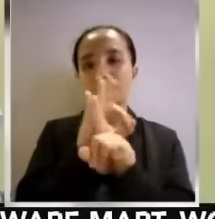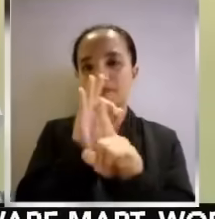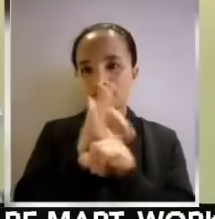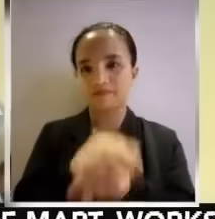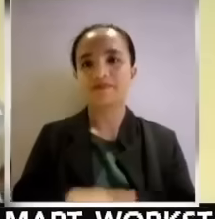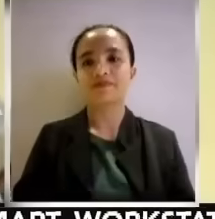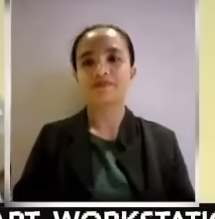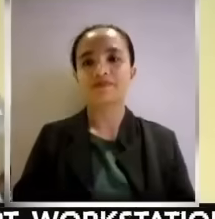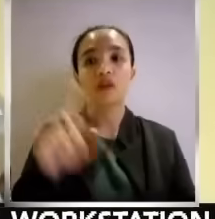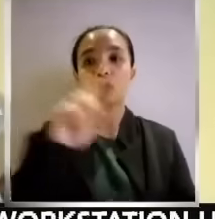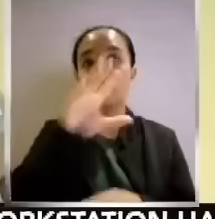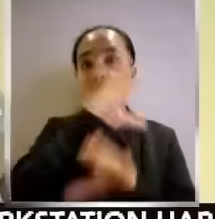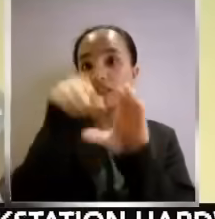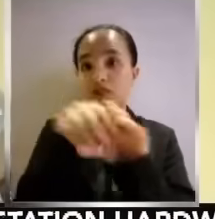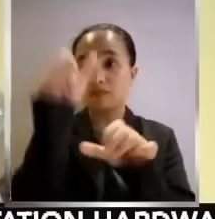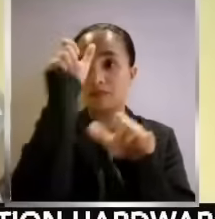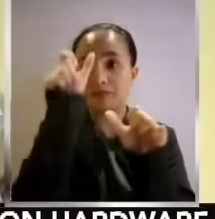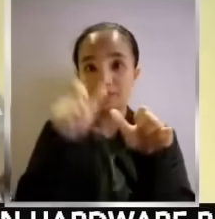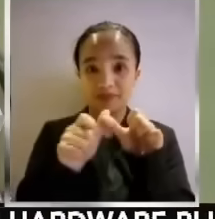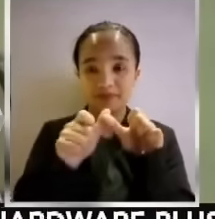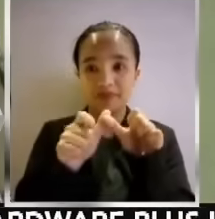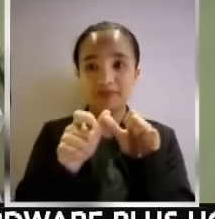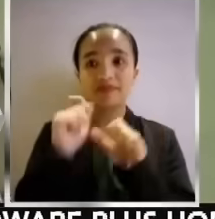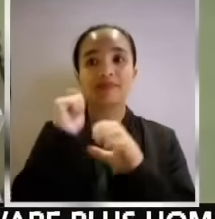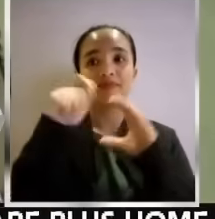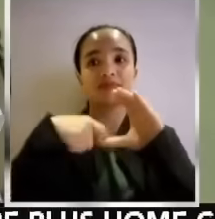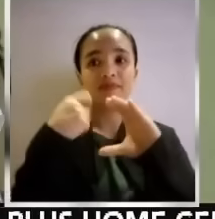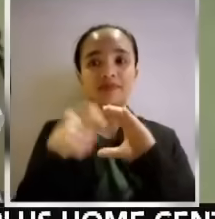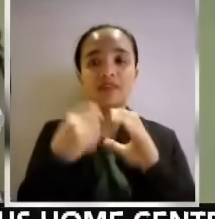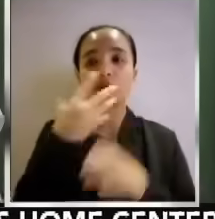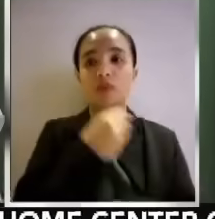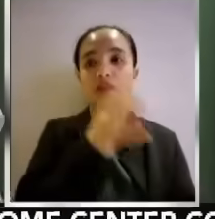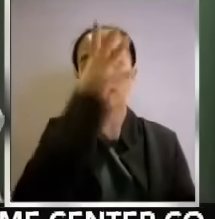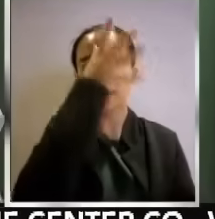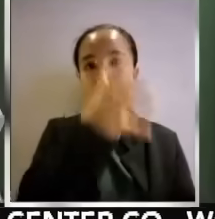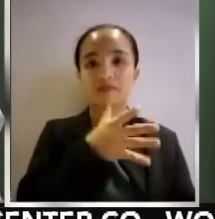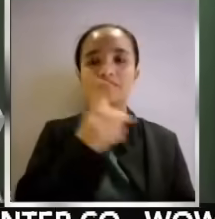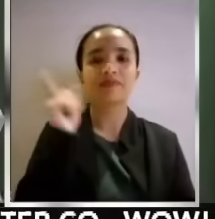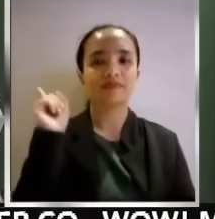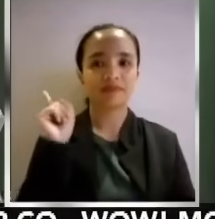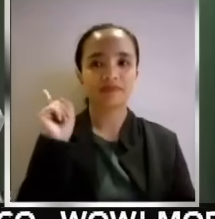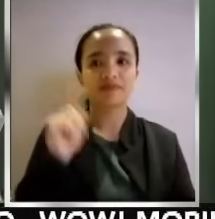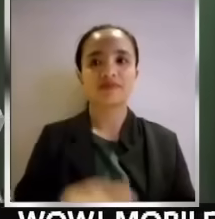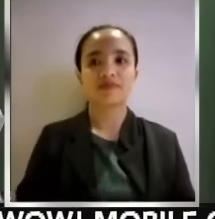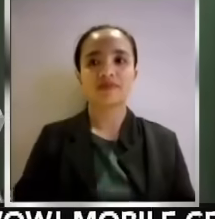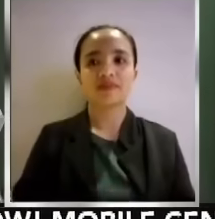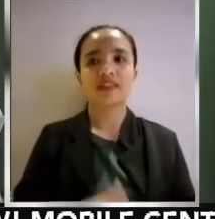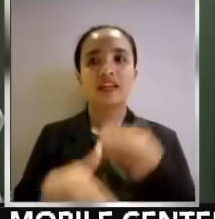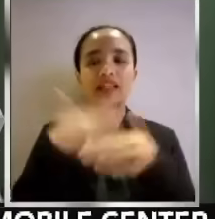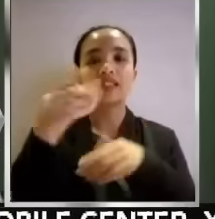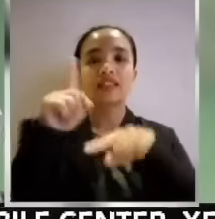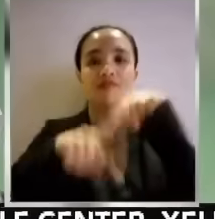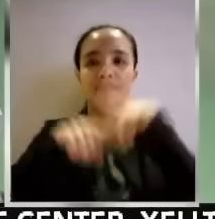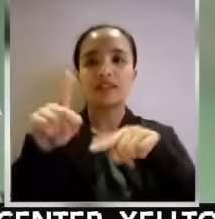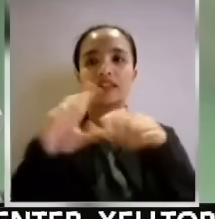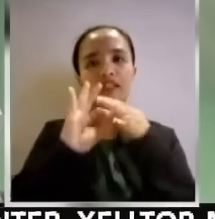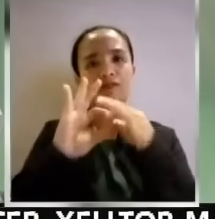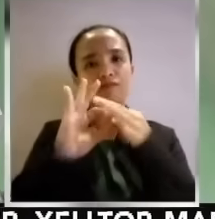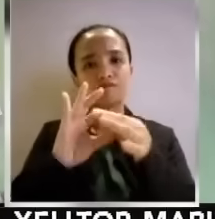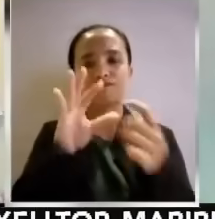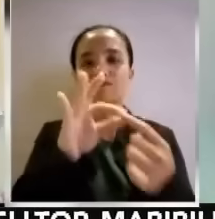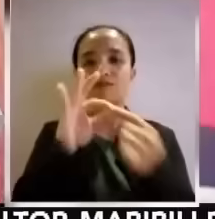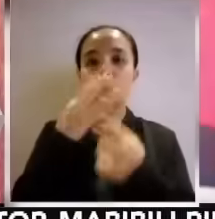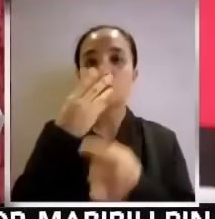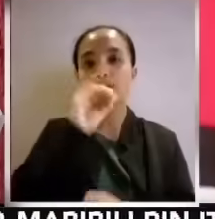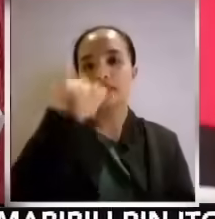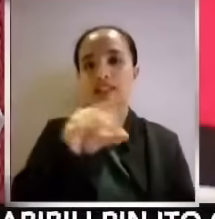sa series, ang mga eksena na mag-inang Rose at Alex at ang nabuong friendship at special bond nina Jody at Gabby